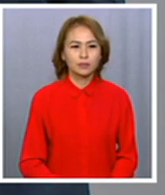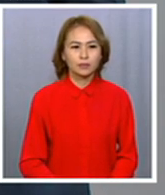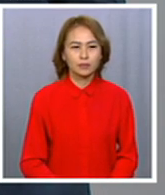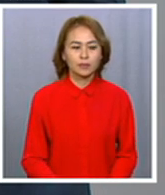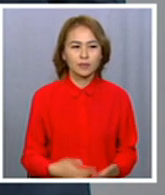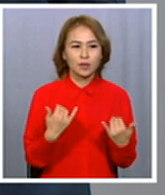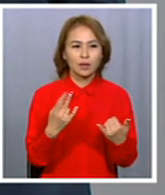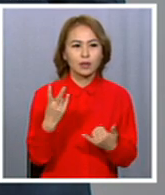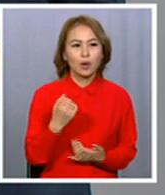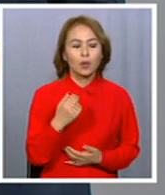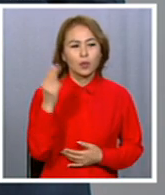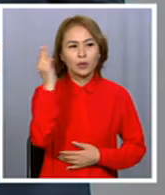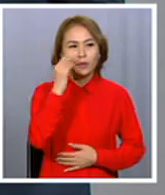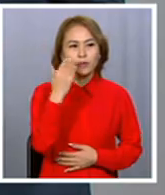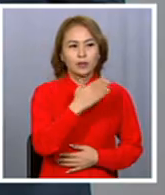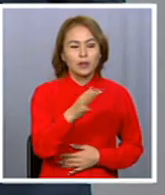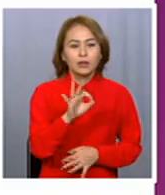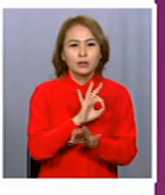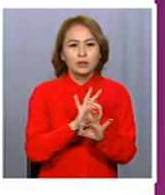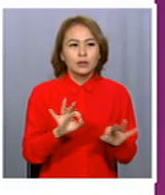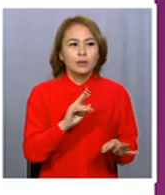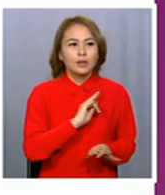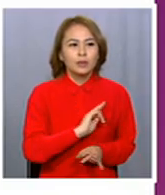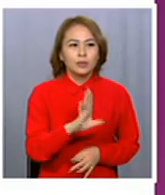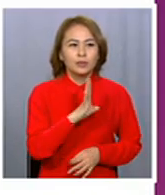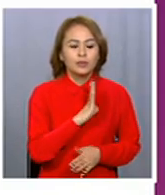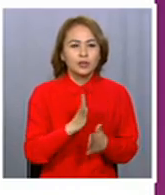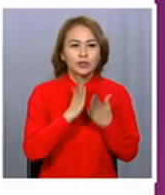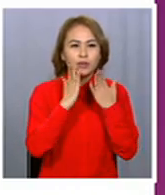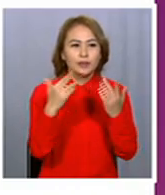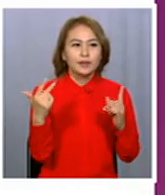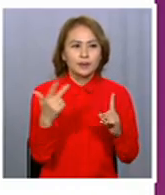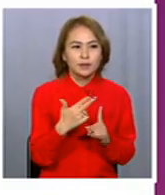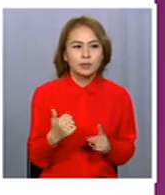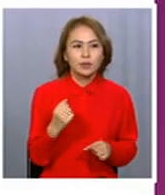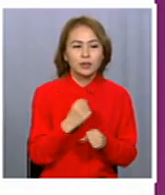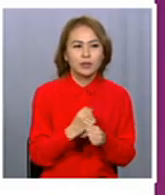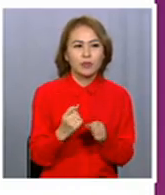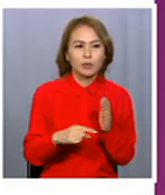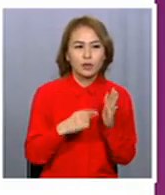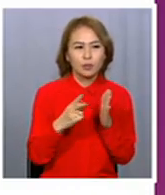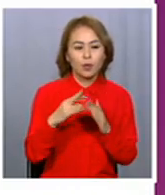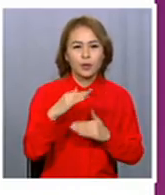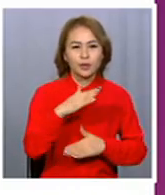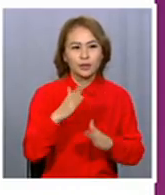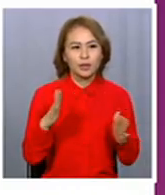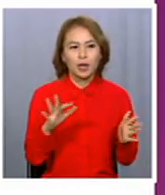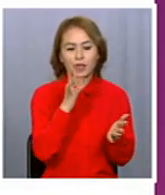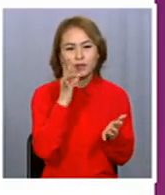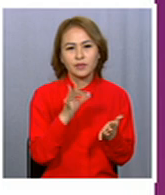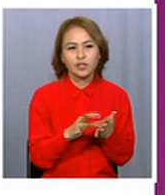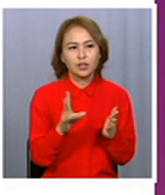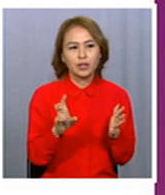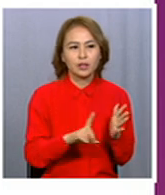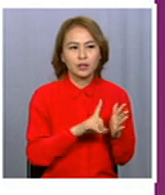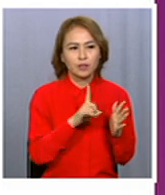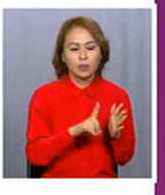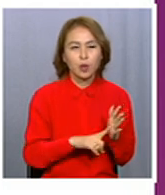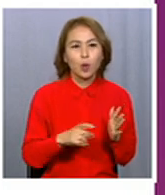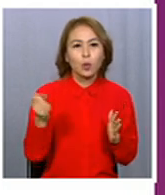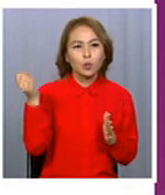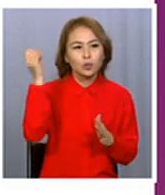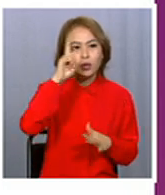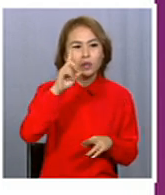Сегодня на уроке, ребята, вы отлично поработали. Вы читали текст, сформулировали вопросы по картинкам, отвечали на